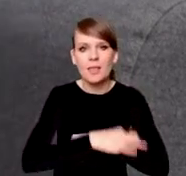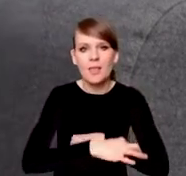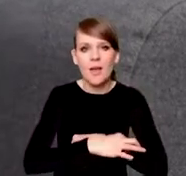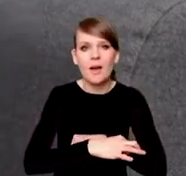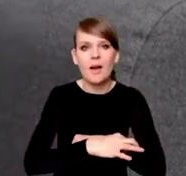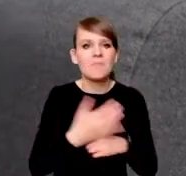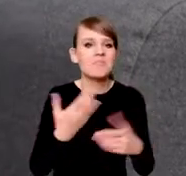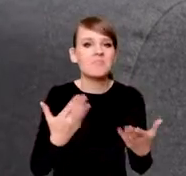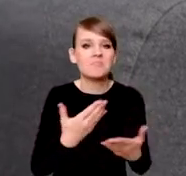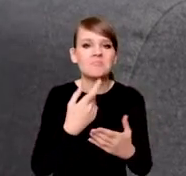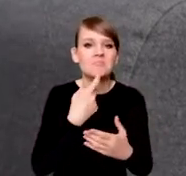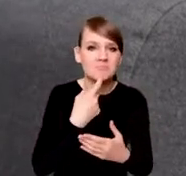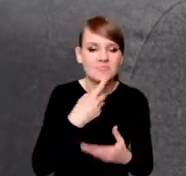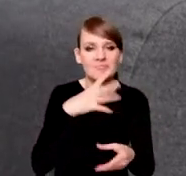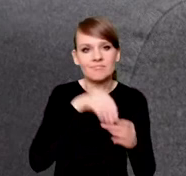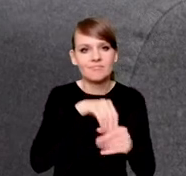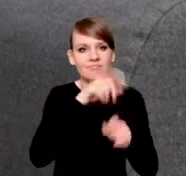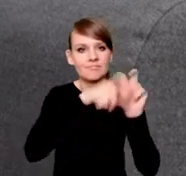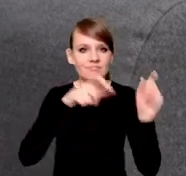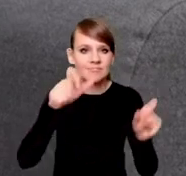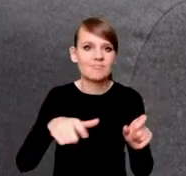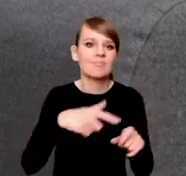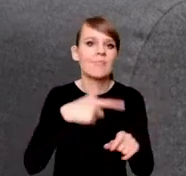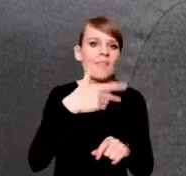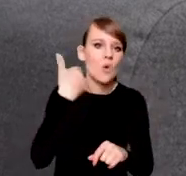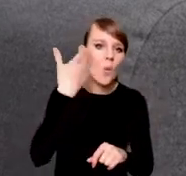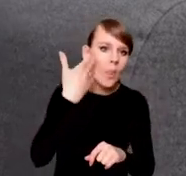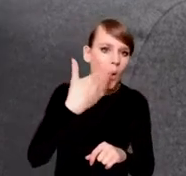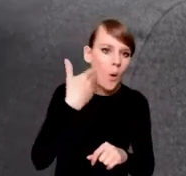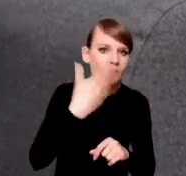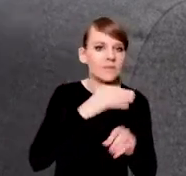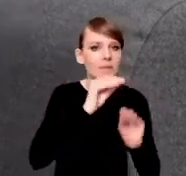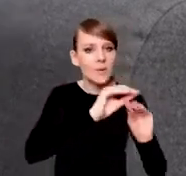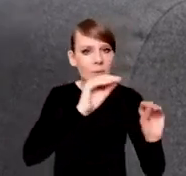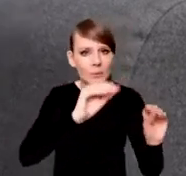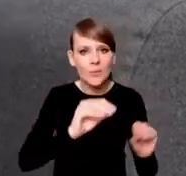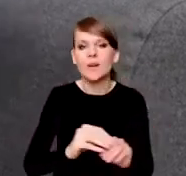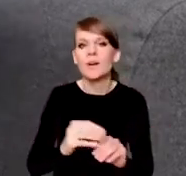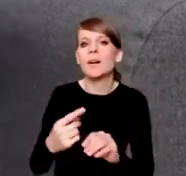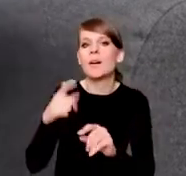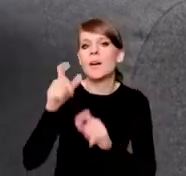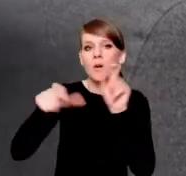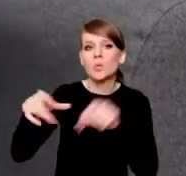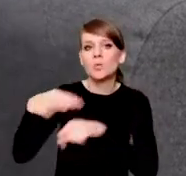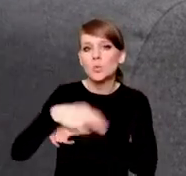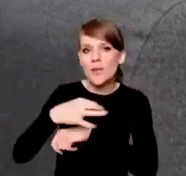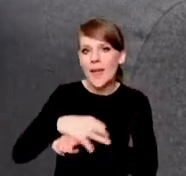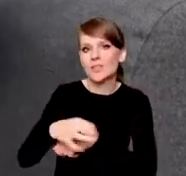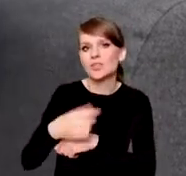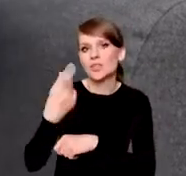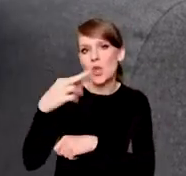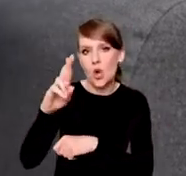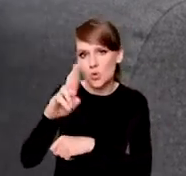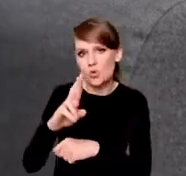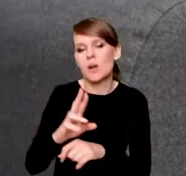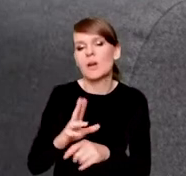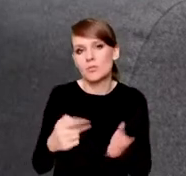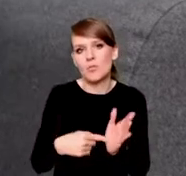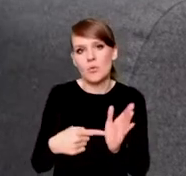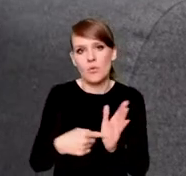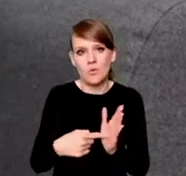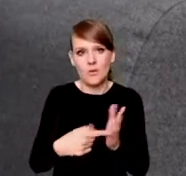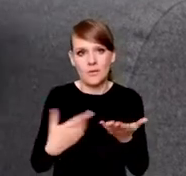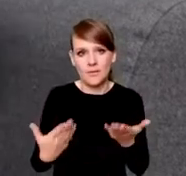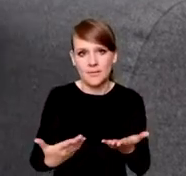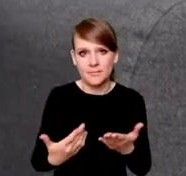pracowników akademickich i studentów, i doktorantów. Natomiast no to wynika jakby ze z